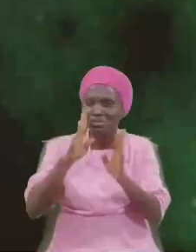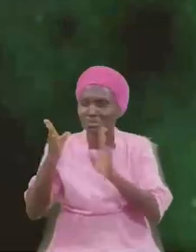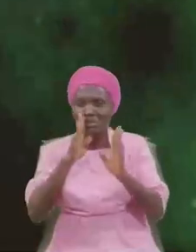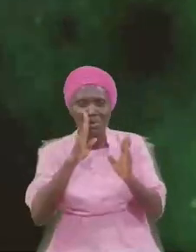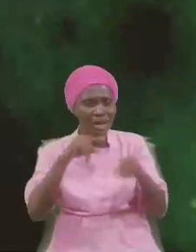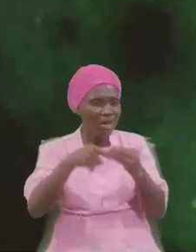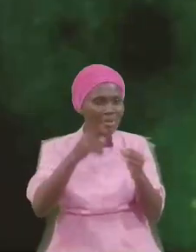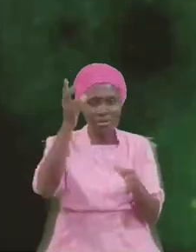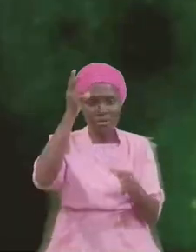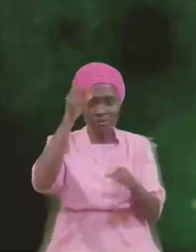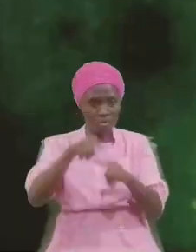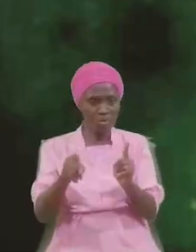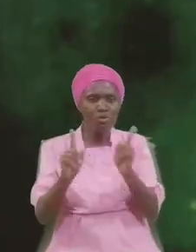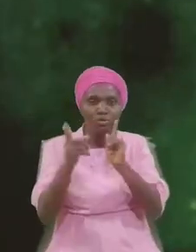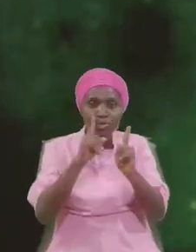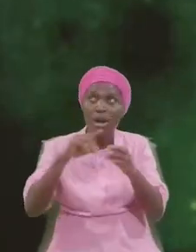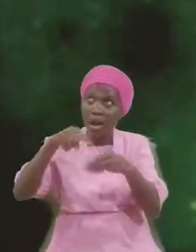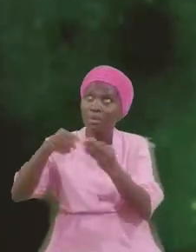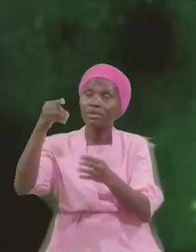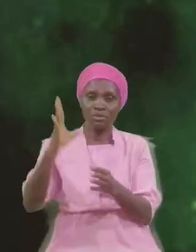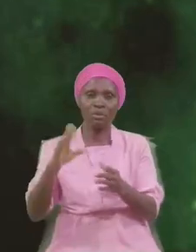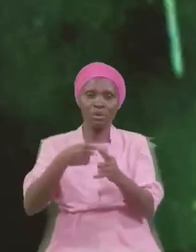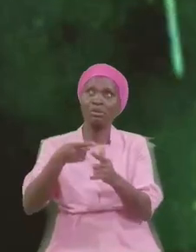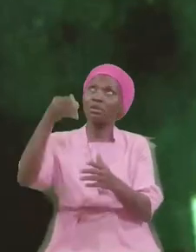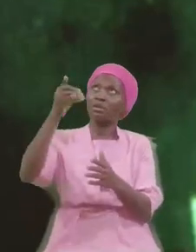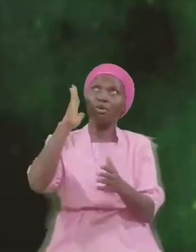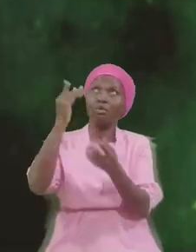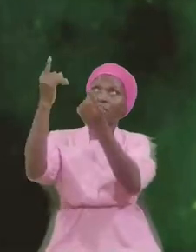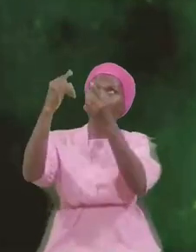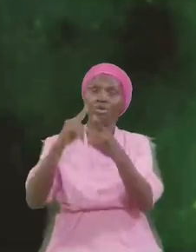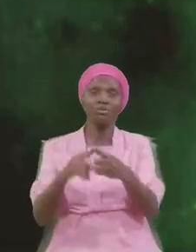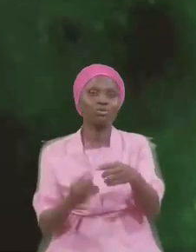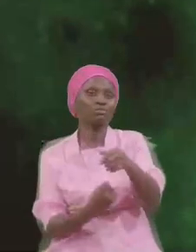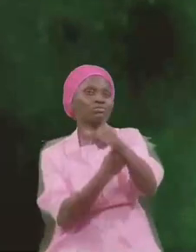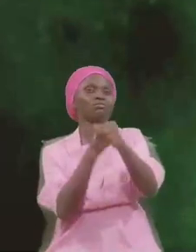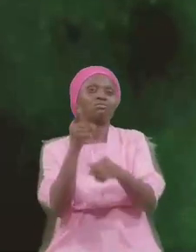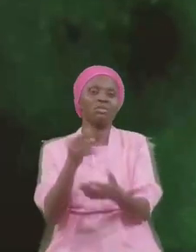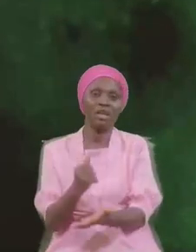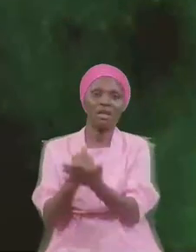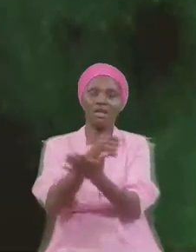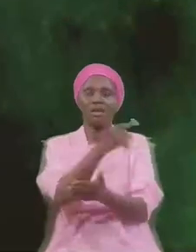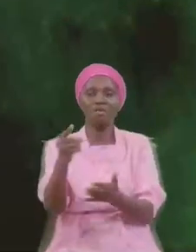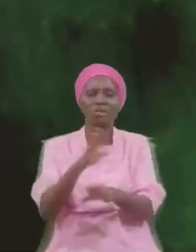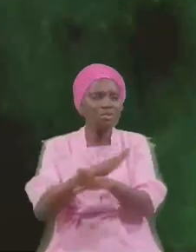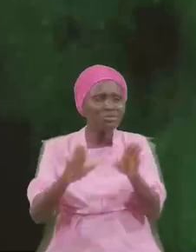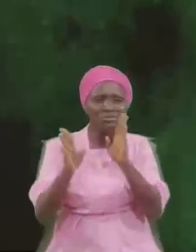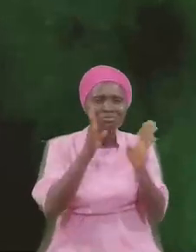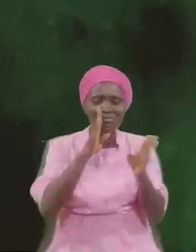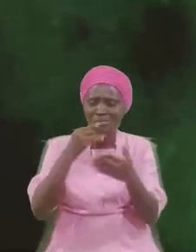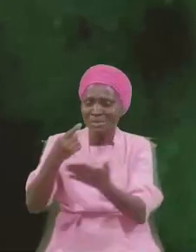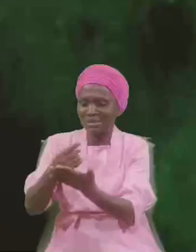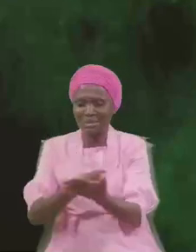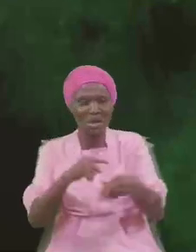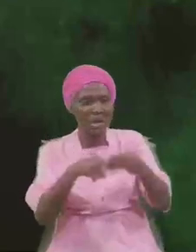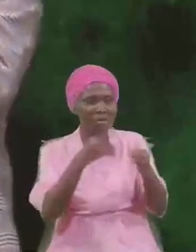Dieu. Dieu viendra à votre secours. Ne parlez pas des démons, parlez de notre libérateur. La